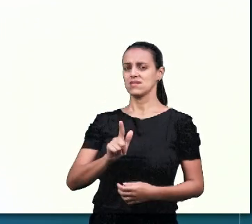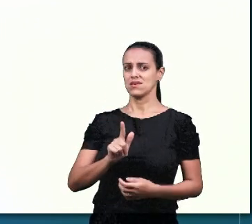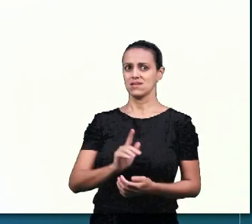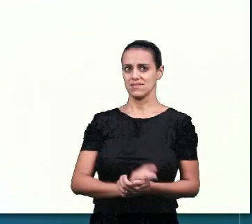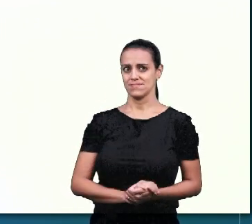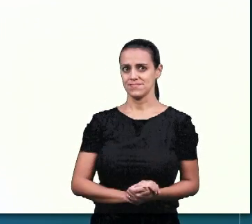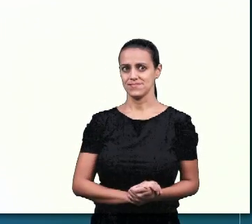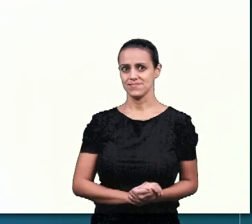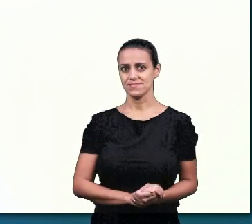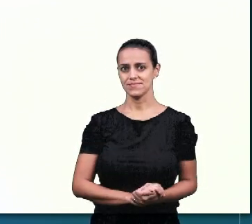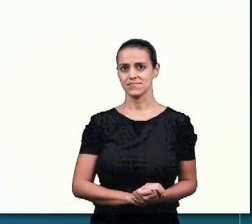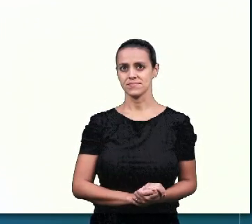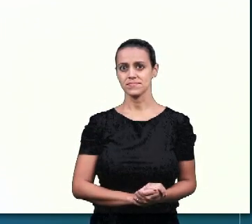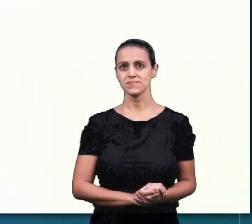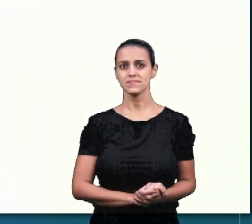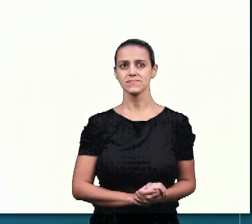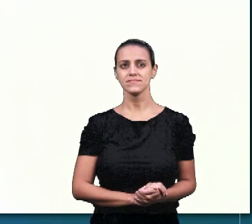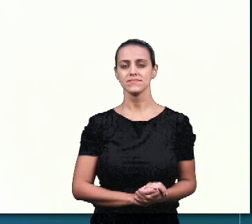suivant.